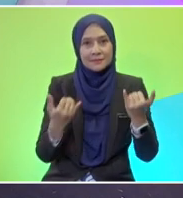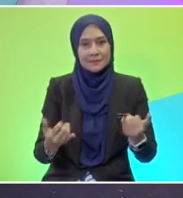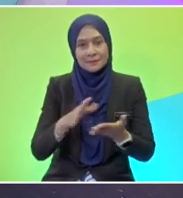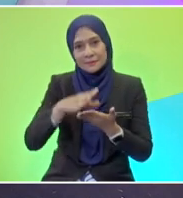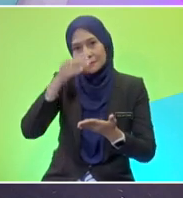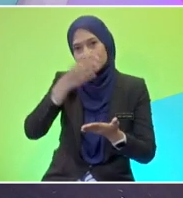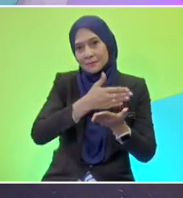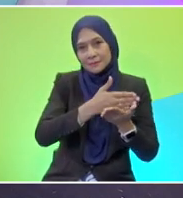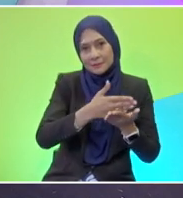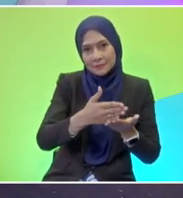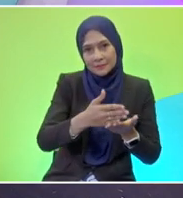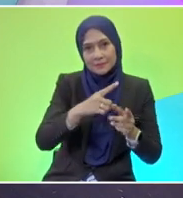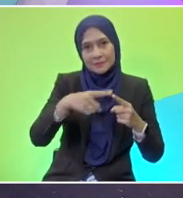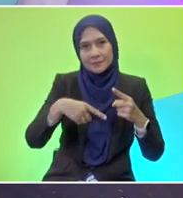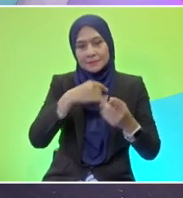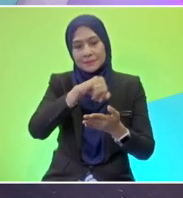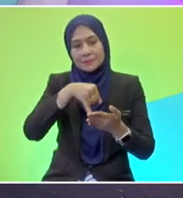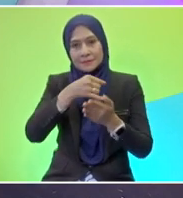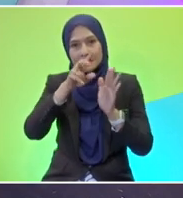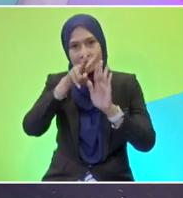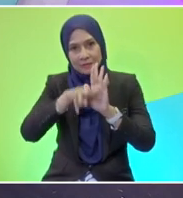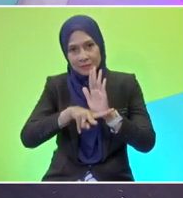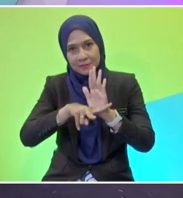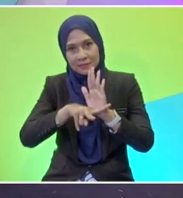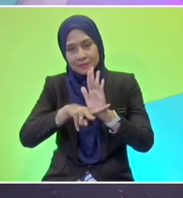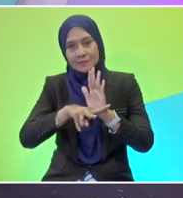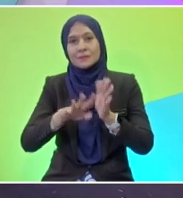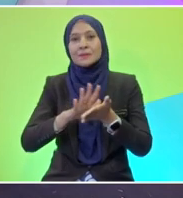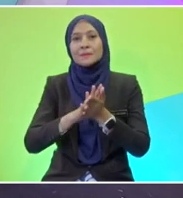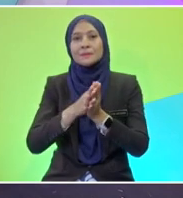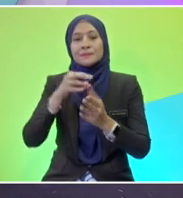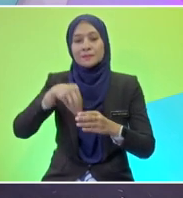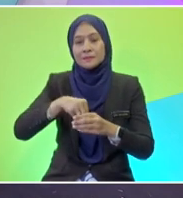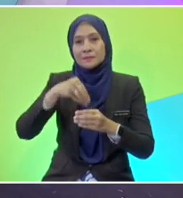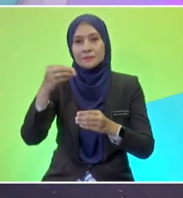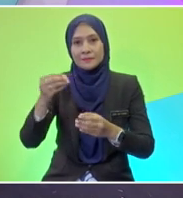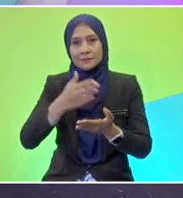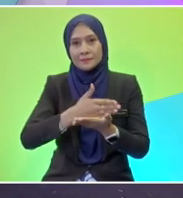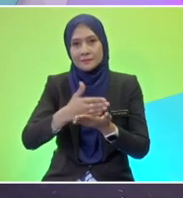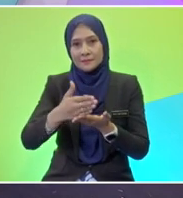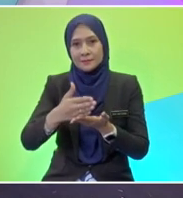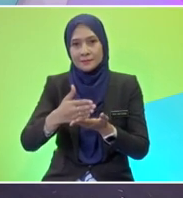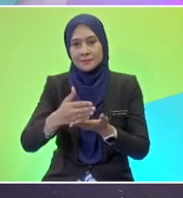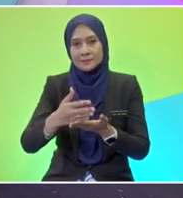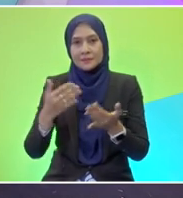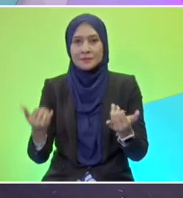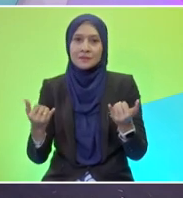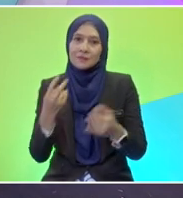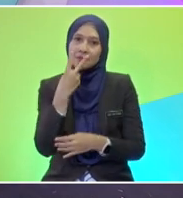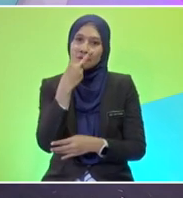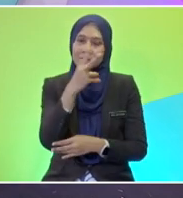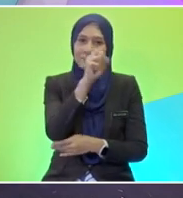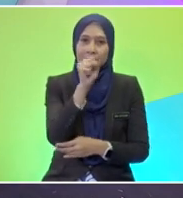akan kurang. Okey, Kak Fikah. Cikgu. Kalau soalan yang ini. Yang seterusnya, boleh tak Kak